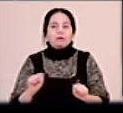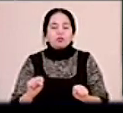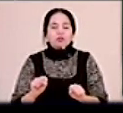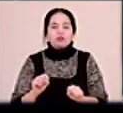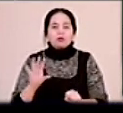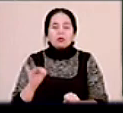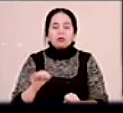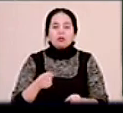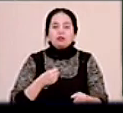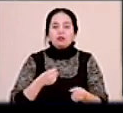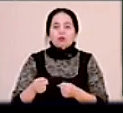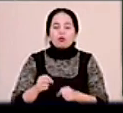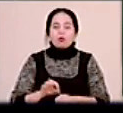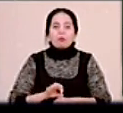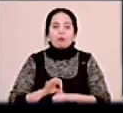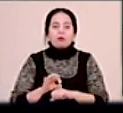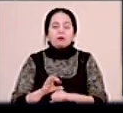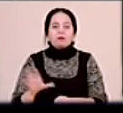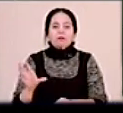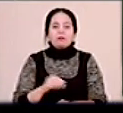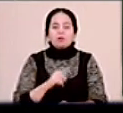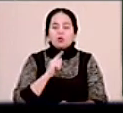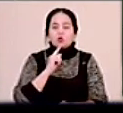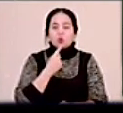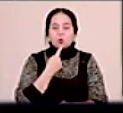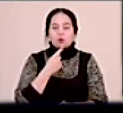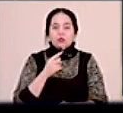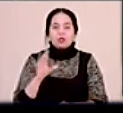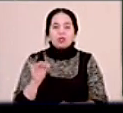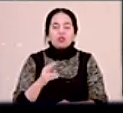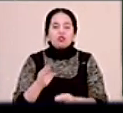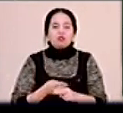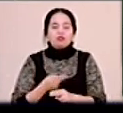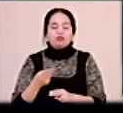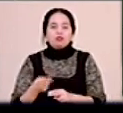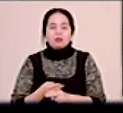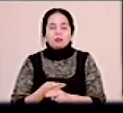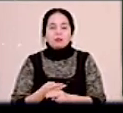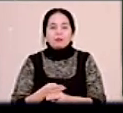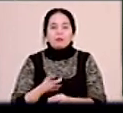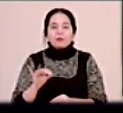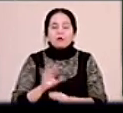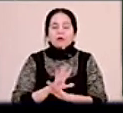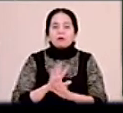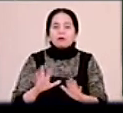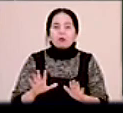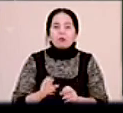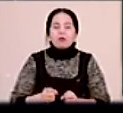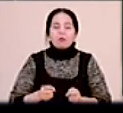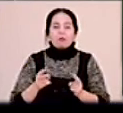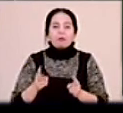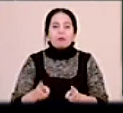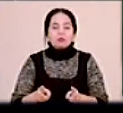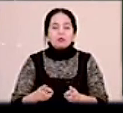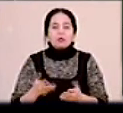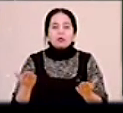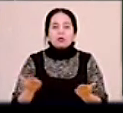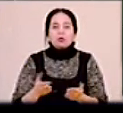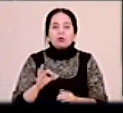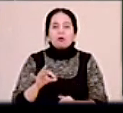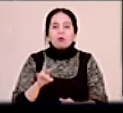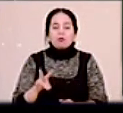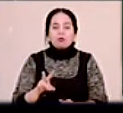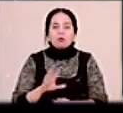и стойко переносил все трудности и лишения. И не было опасности, которой